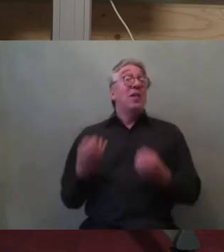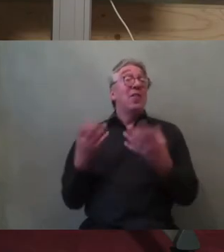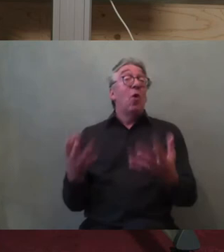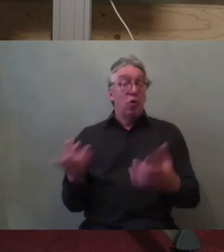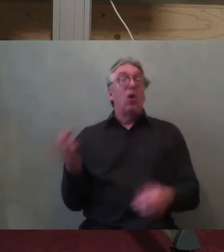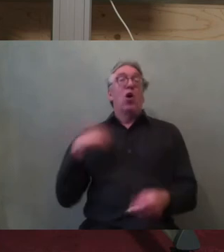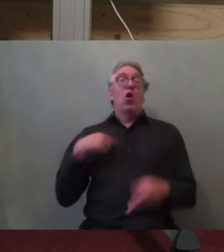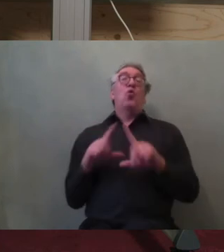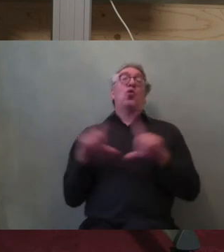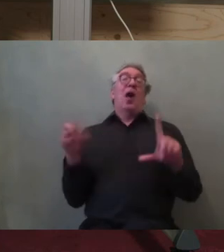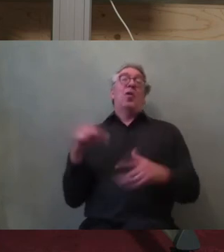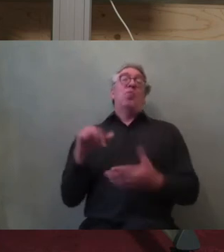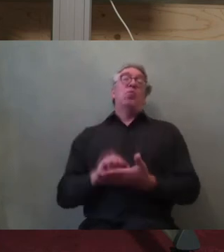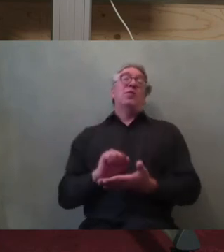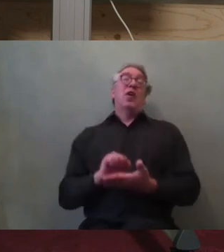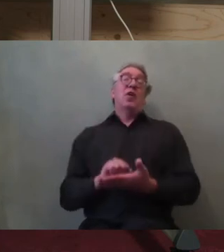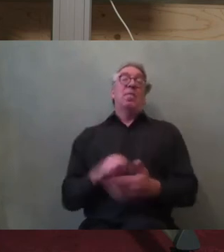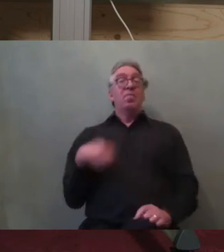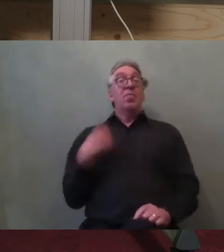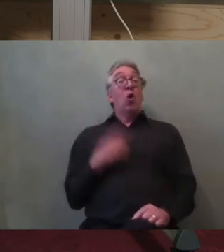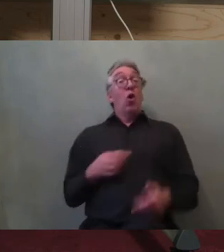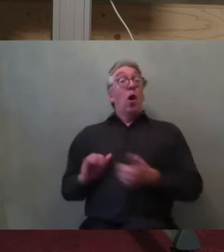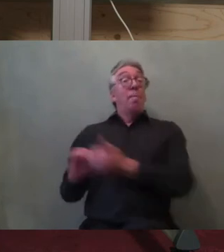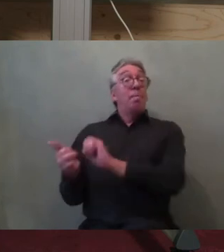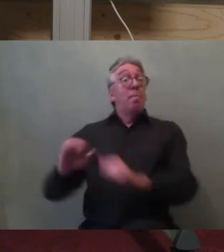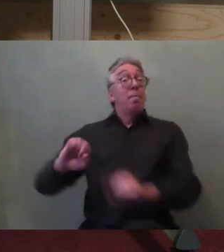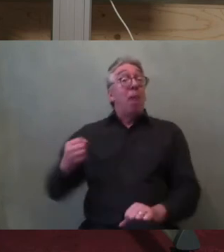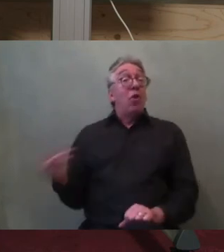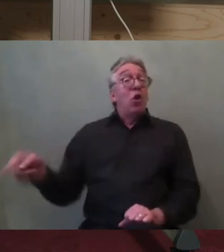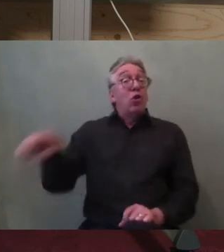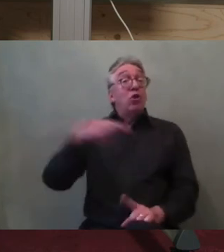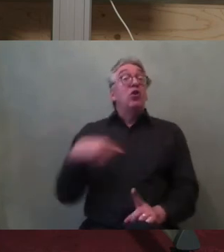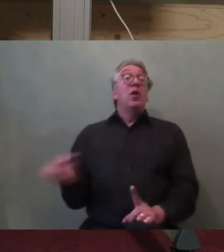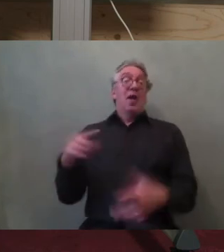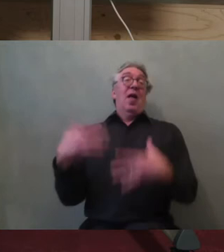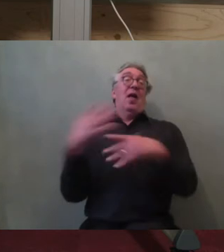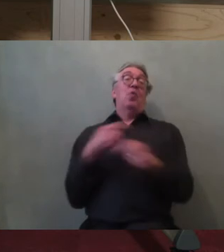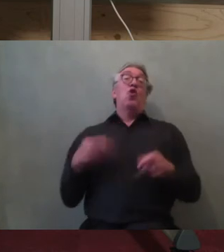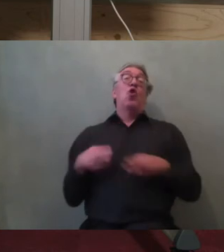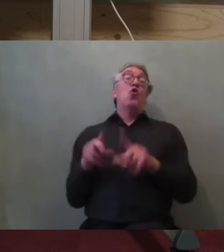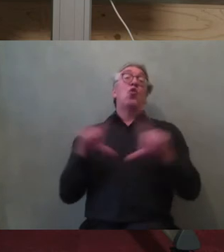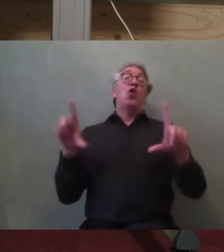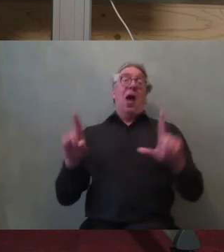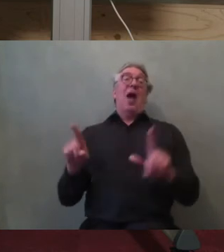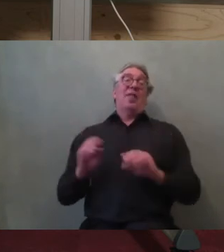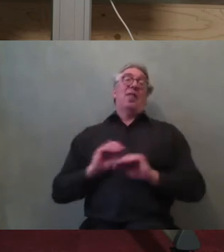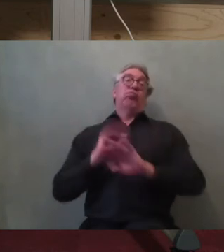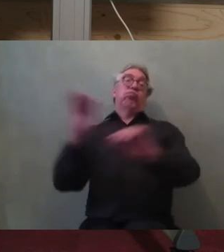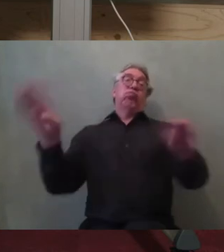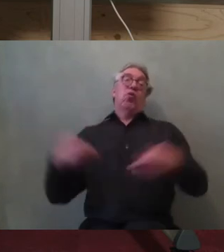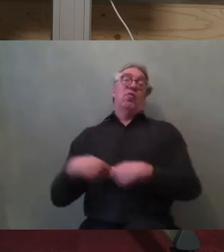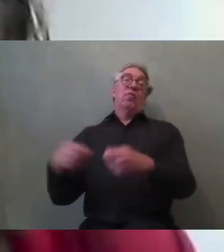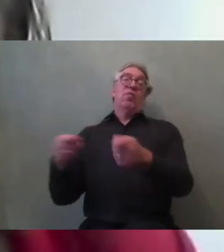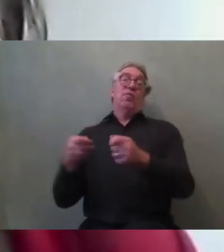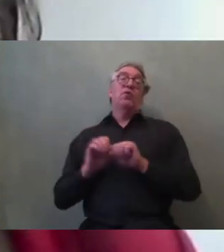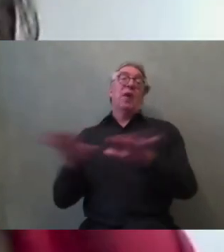partners gaan helpen om de routekaart te verspreiden onder de organisatoren. Zo gaat de VNG gemeente